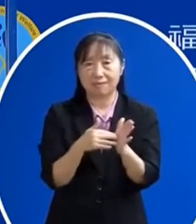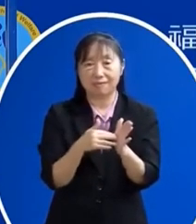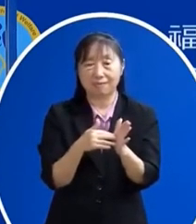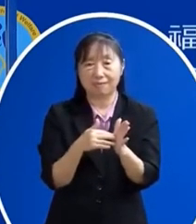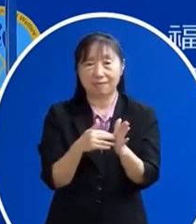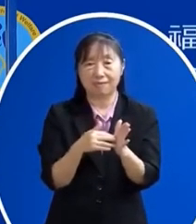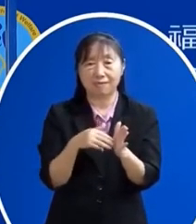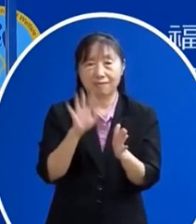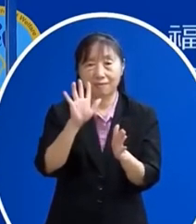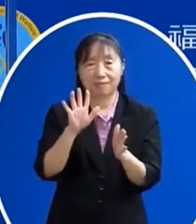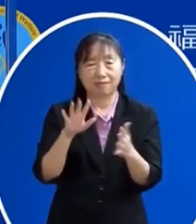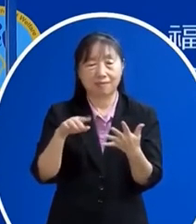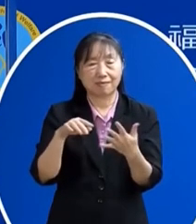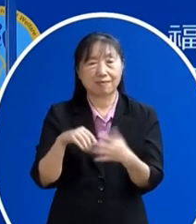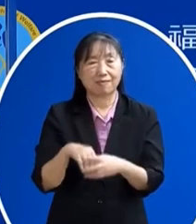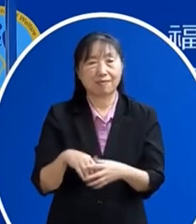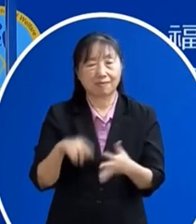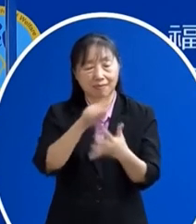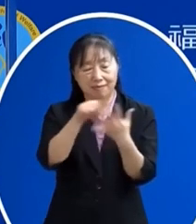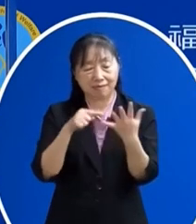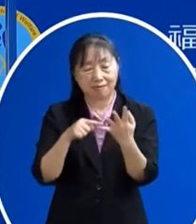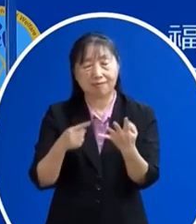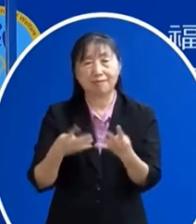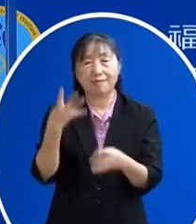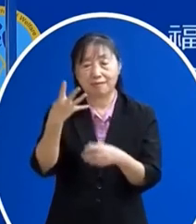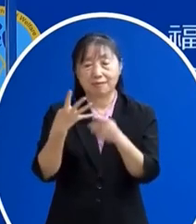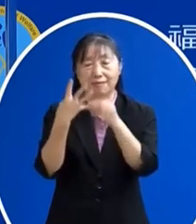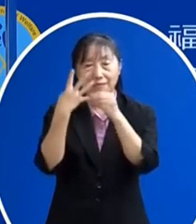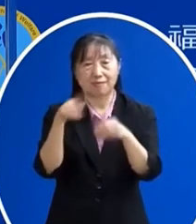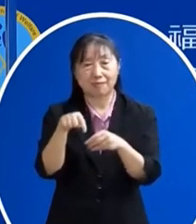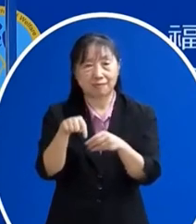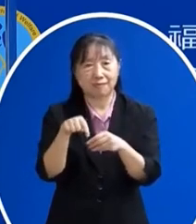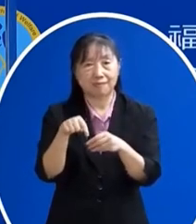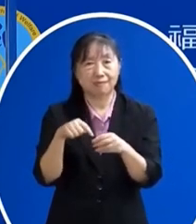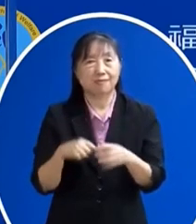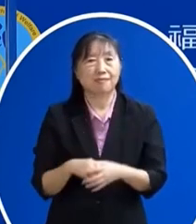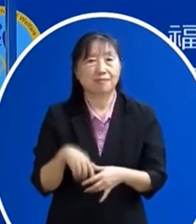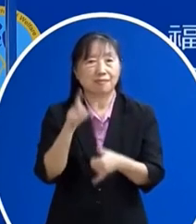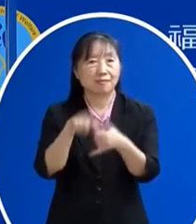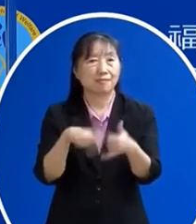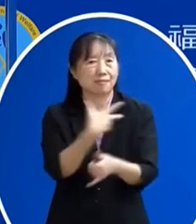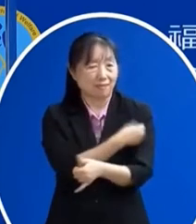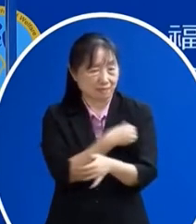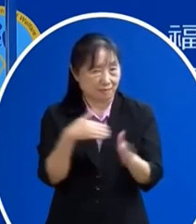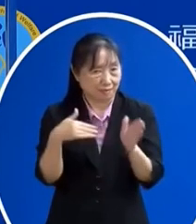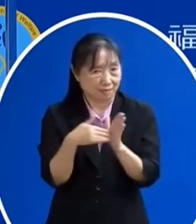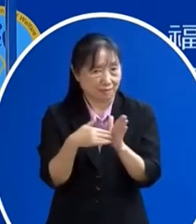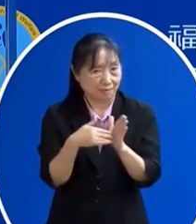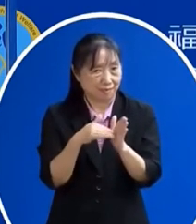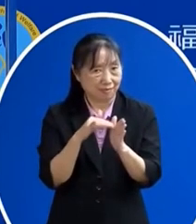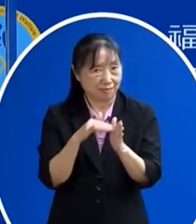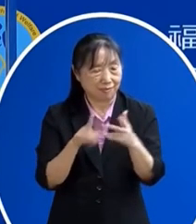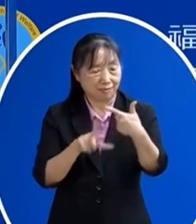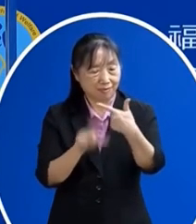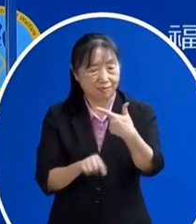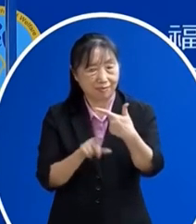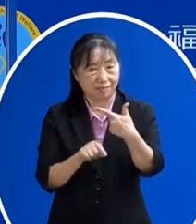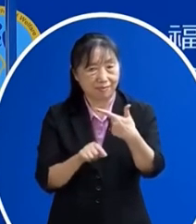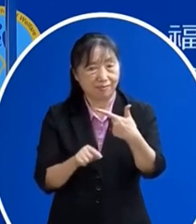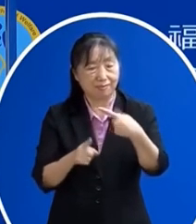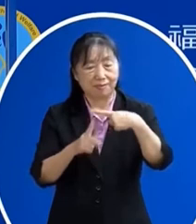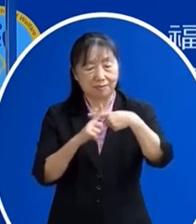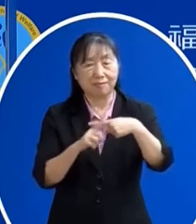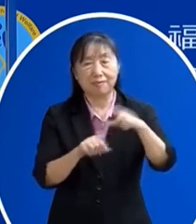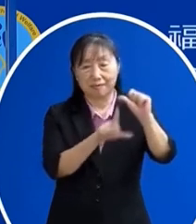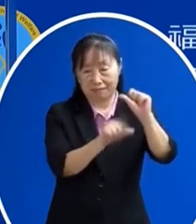中就是除了第四位序号四哈，是在接种疫苗后不久，六月就确诊，他